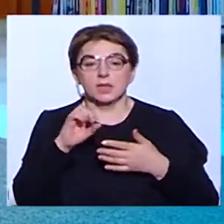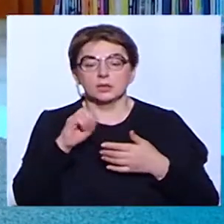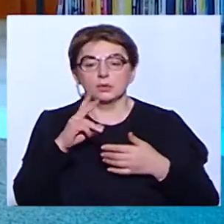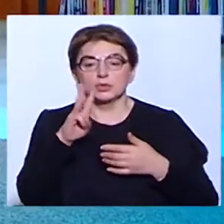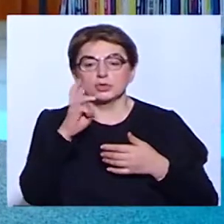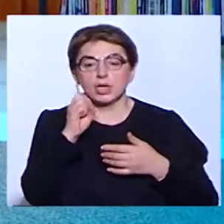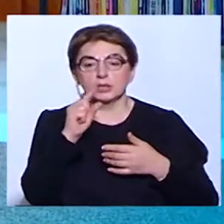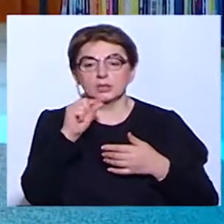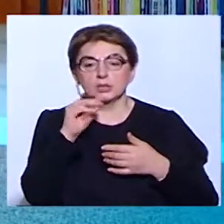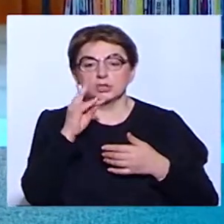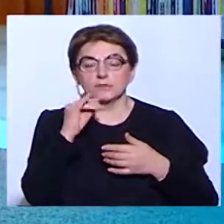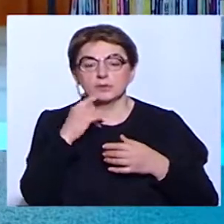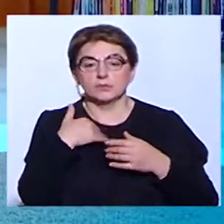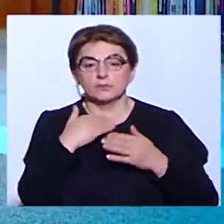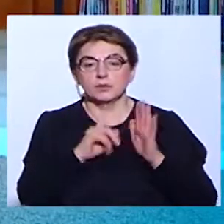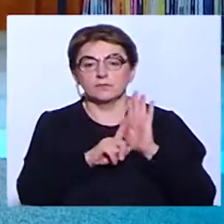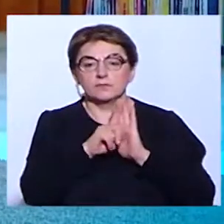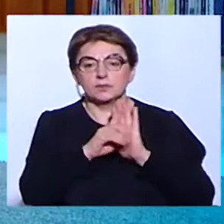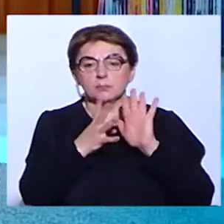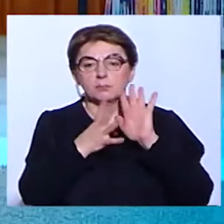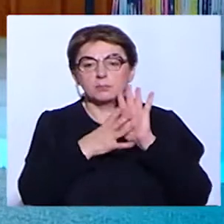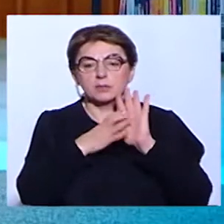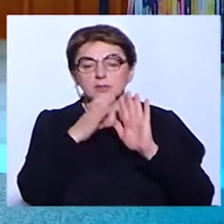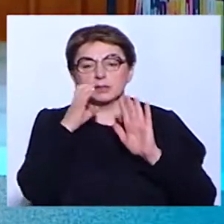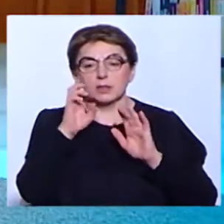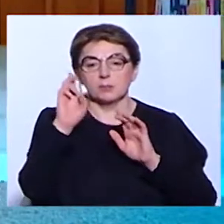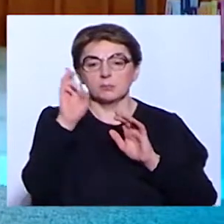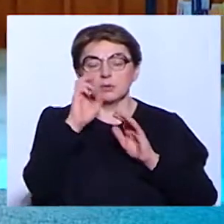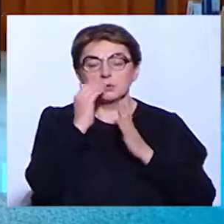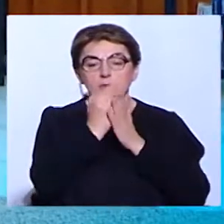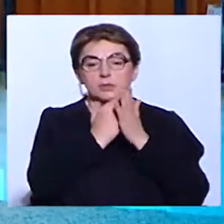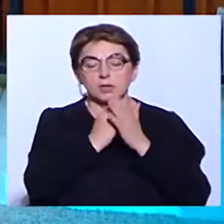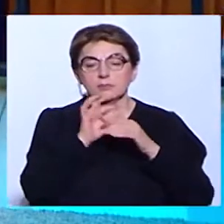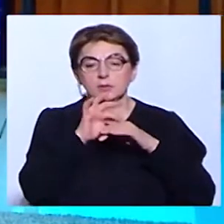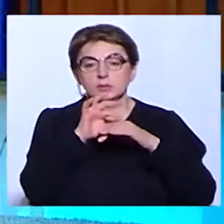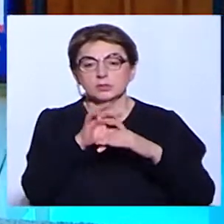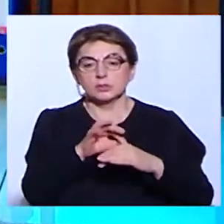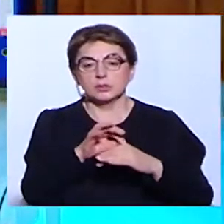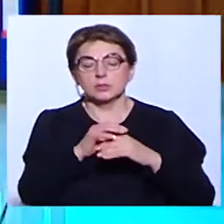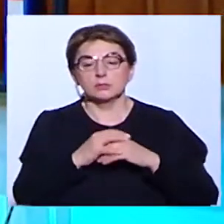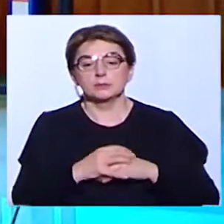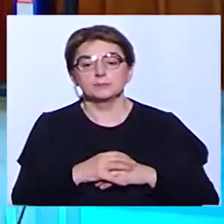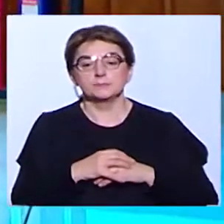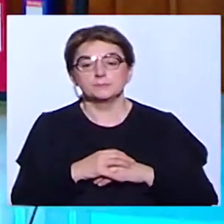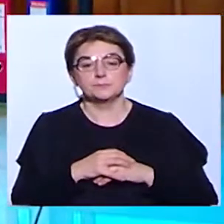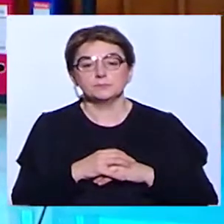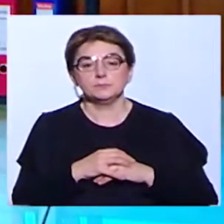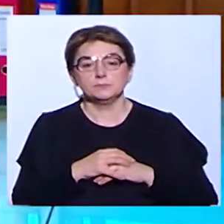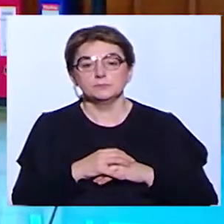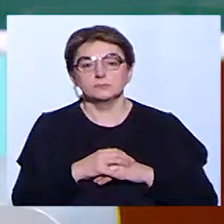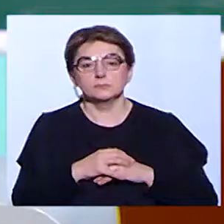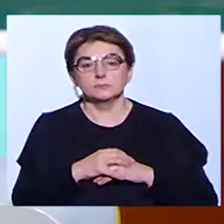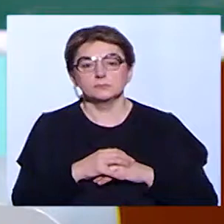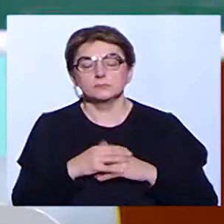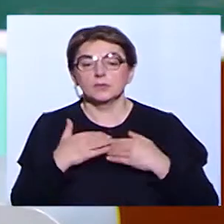მოგესალმებით, მე ვარ ნატო შათირიშვილი. ჩვენ ვიწყებთ მეცხრე კლასის ბიოლოგიის გაკვეთილების